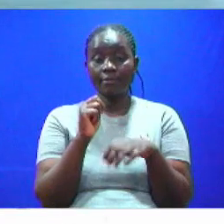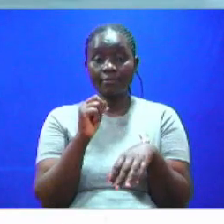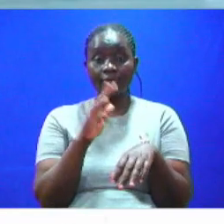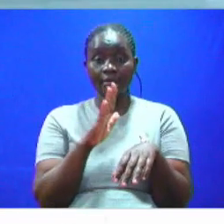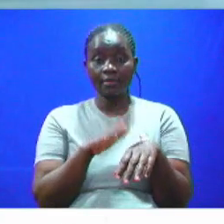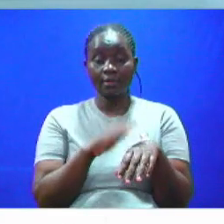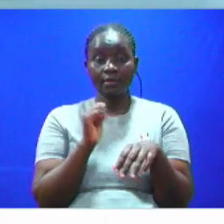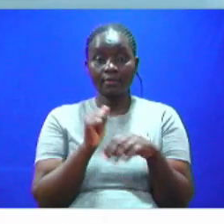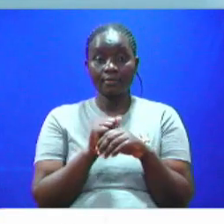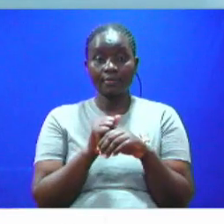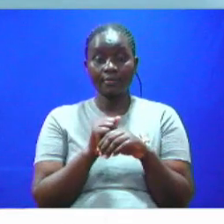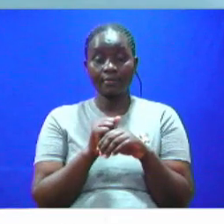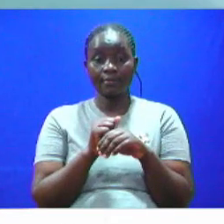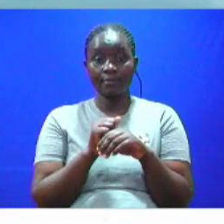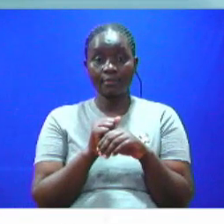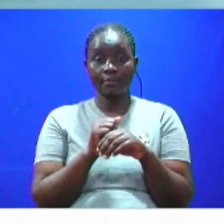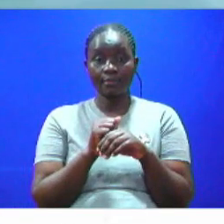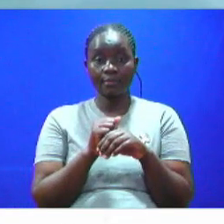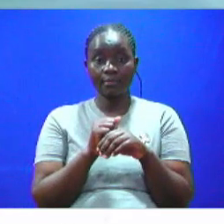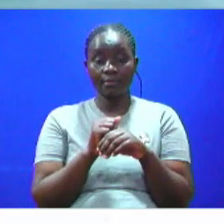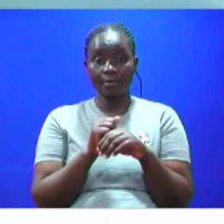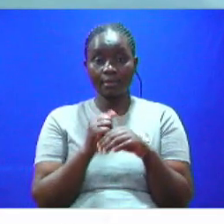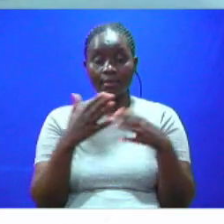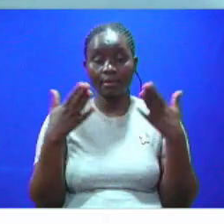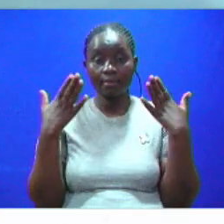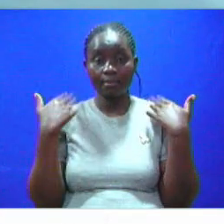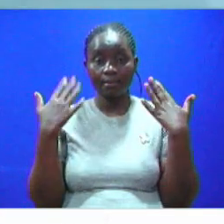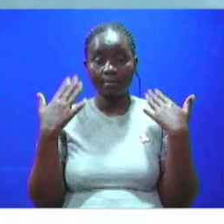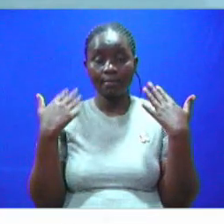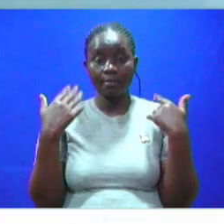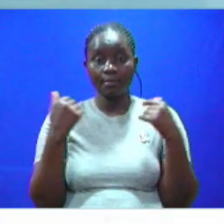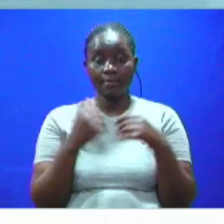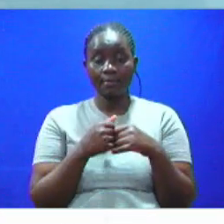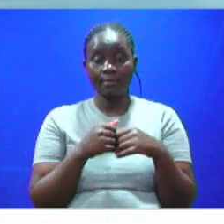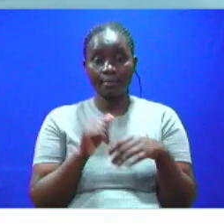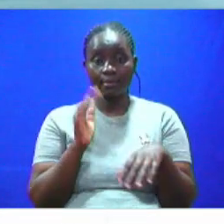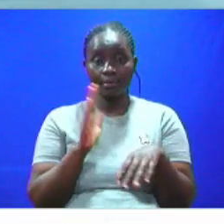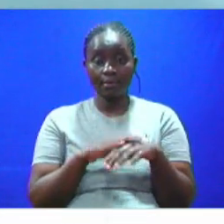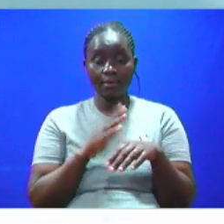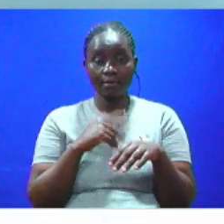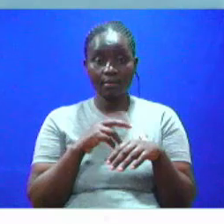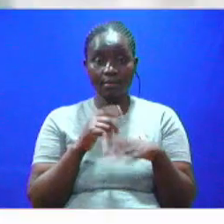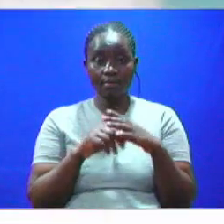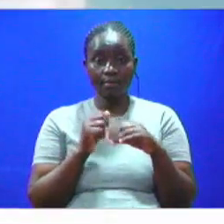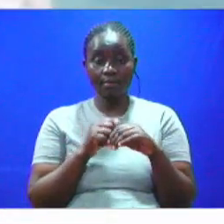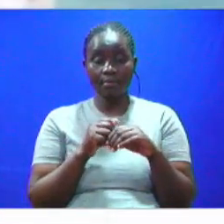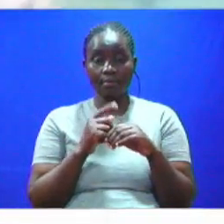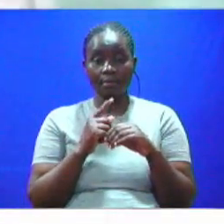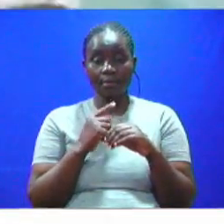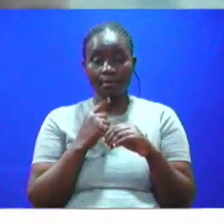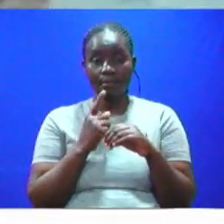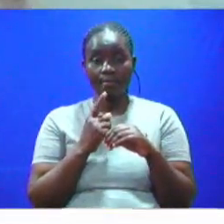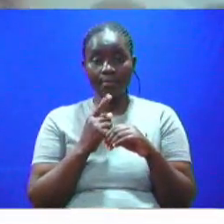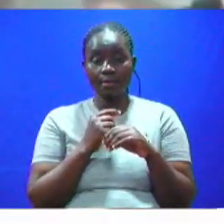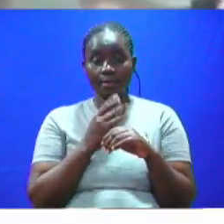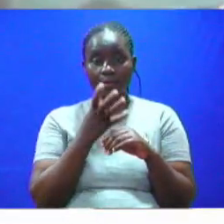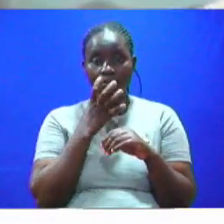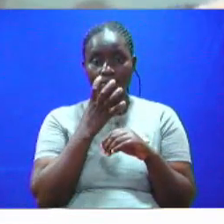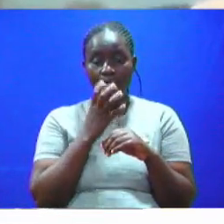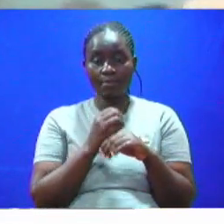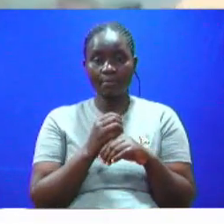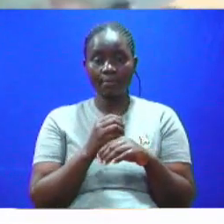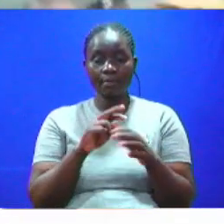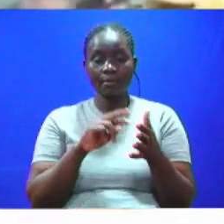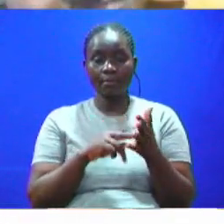Gasagwa amegusa Wameru, ametugusa. Ametugusa. Kwa hivyo nataka kuambia William Samoei Ruto. Maana yake